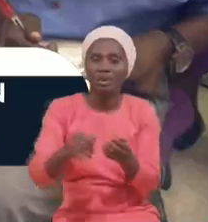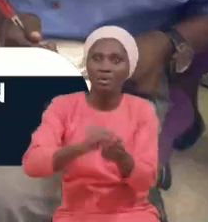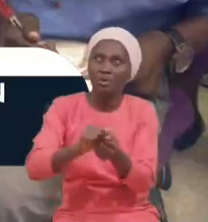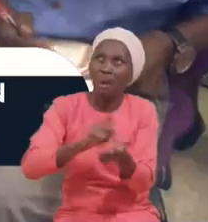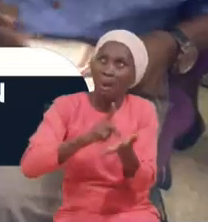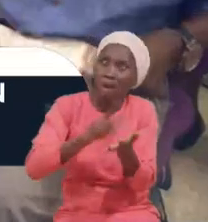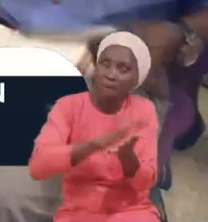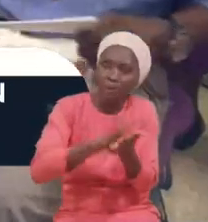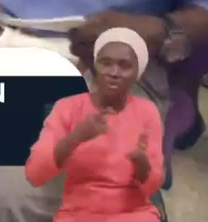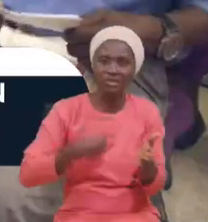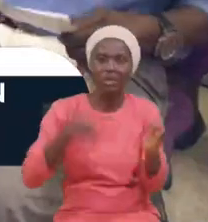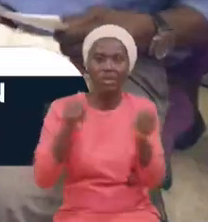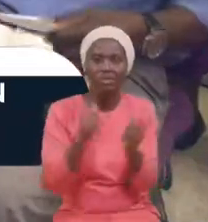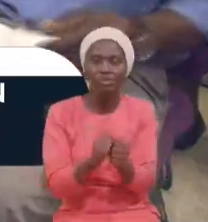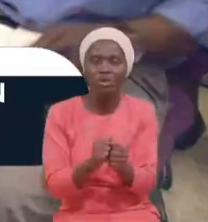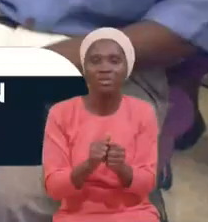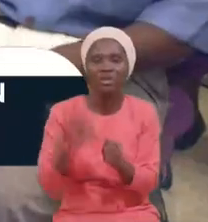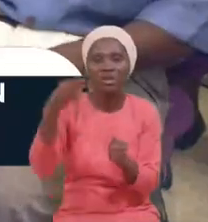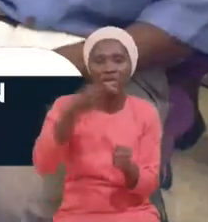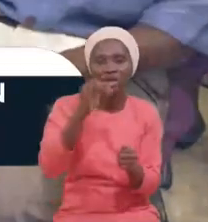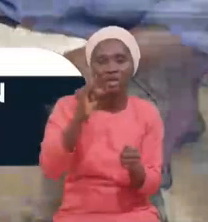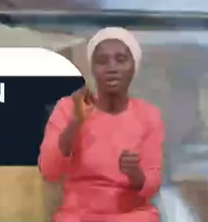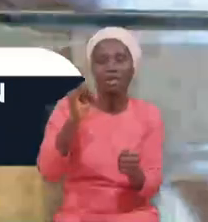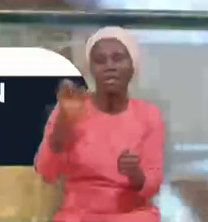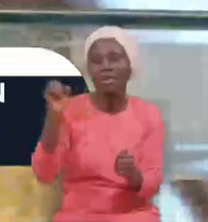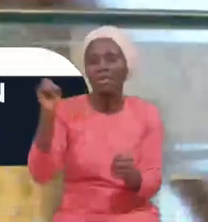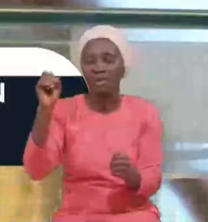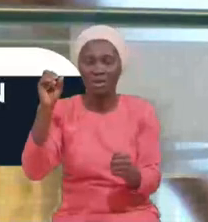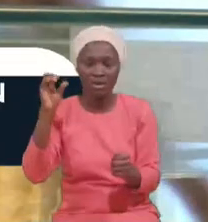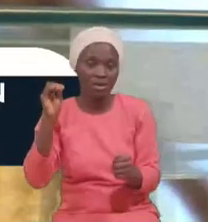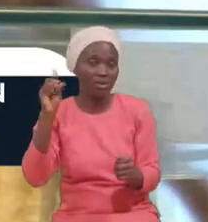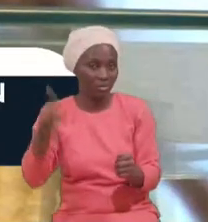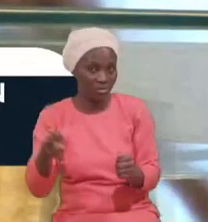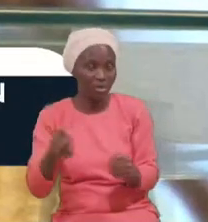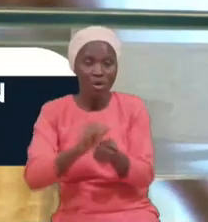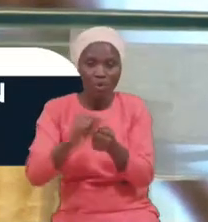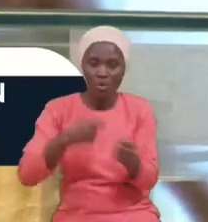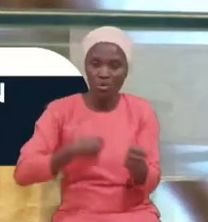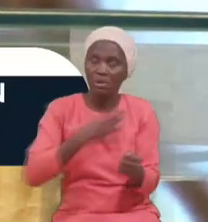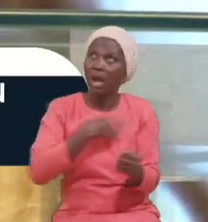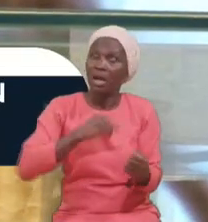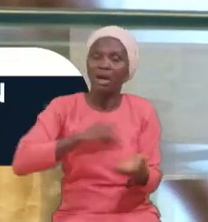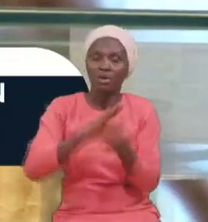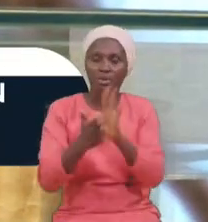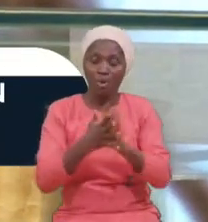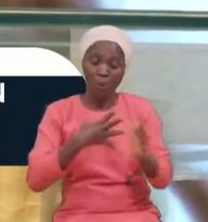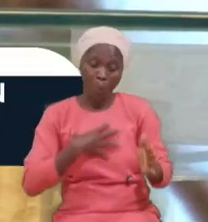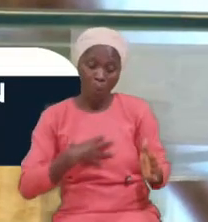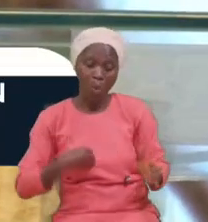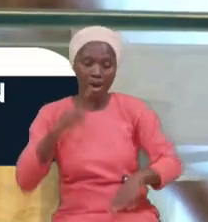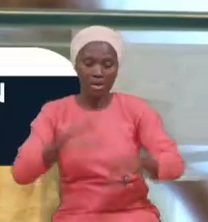purifie-moi avec l'hysope. Et je serai pur, lave-moi, et je serai plus blanc que la